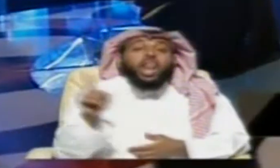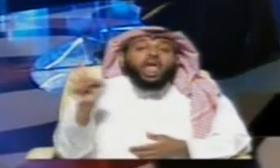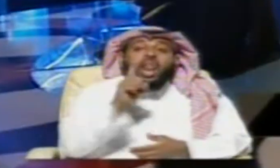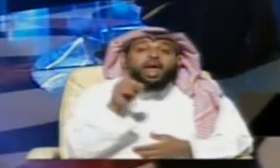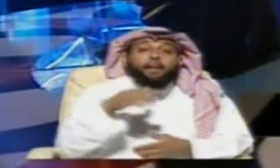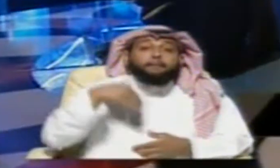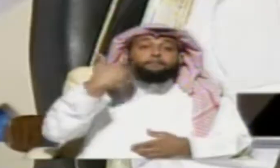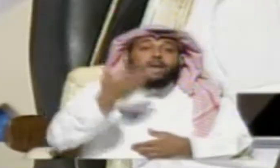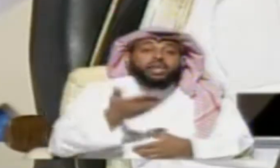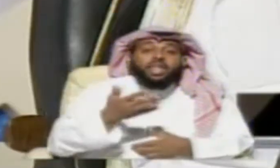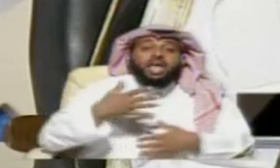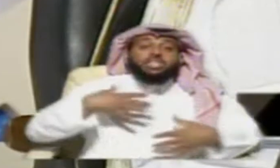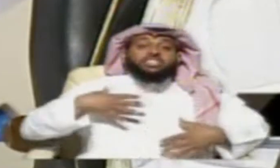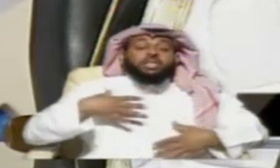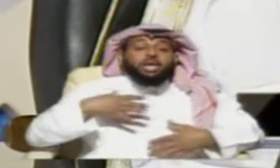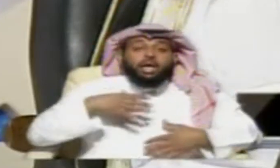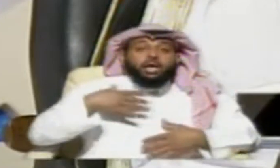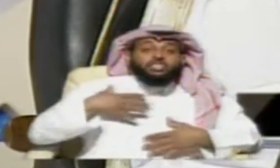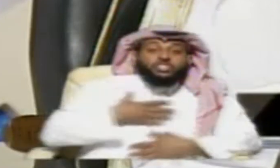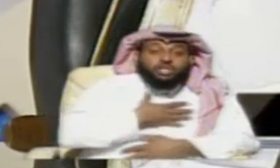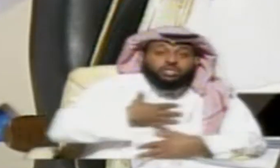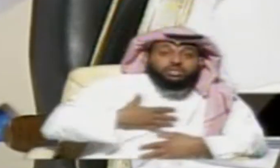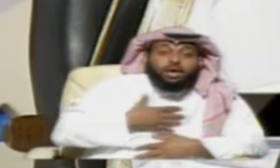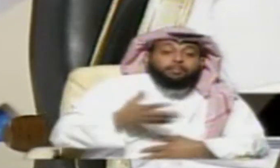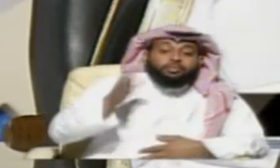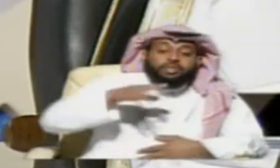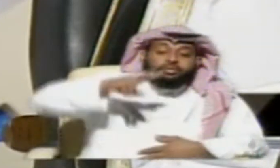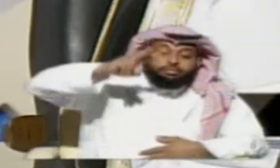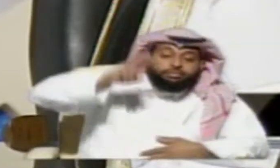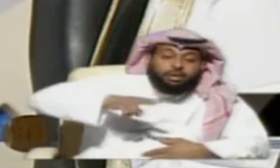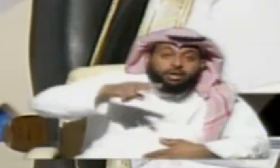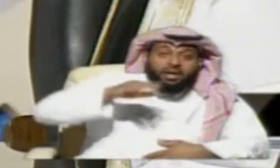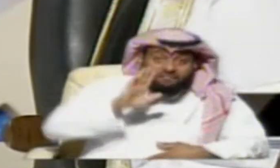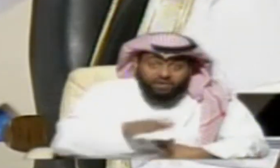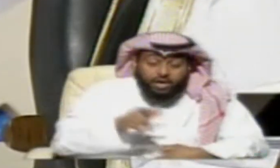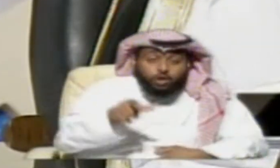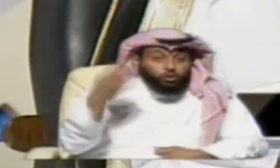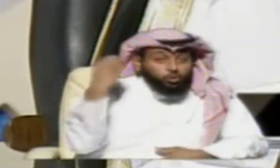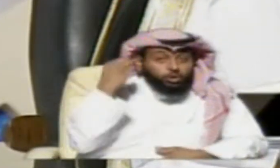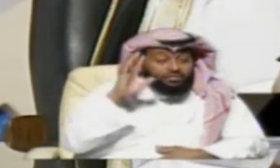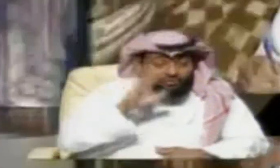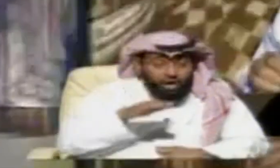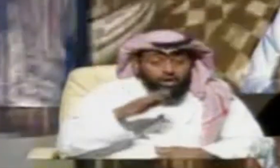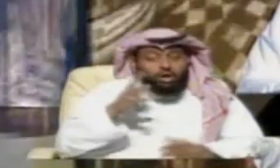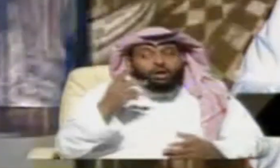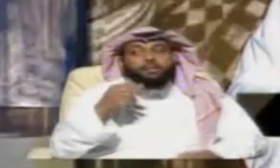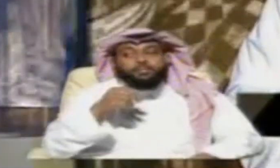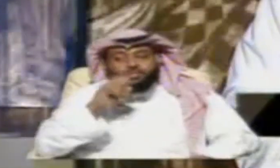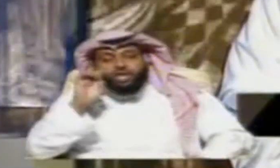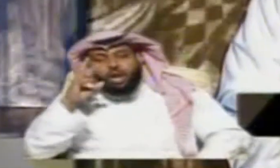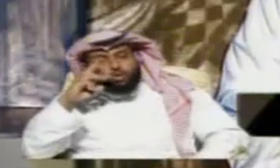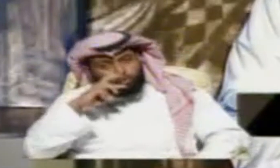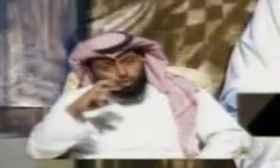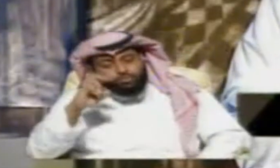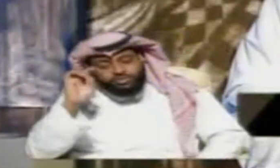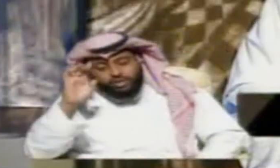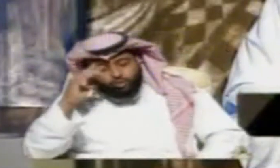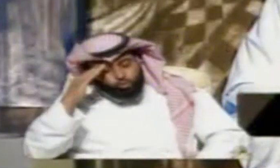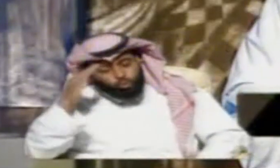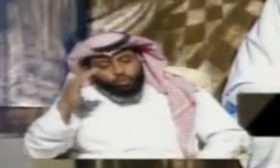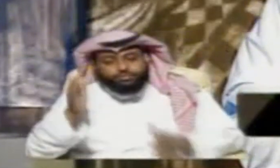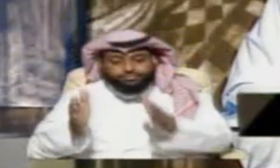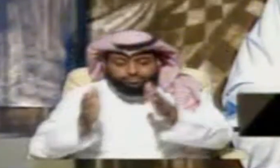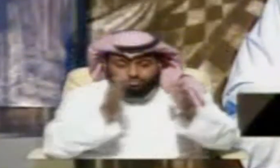هن شرط أم استحباب أم لم يرد أصلا؟ طيب، صلاة الركعتين هاتين. أسمع إجابة إن شاء الله تعالى. بارك الله فيك أخي أسامة، شكرا. معي